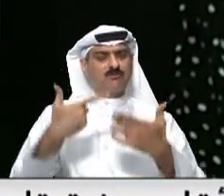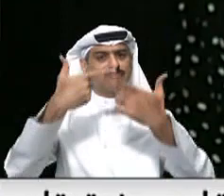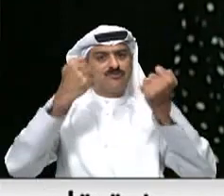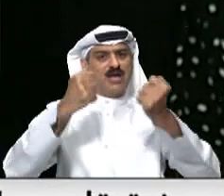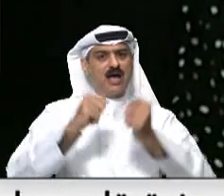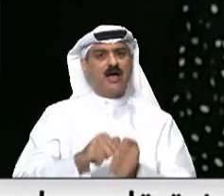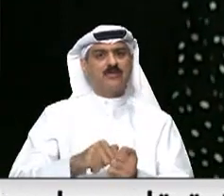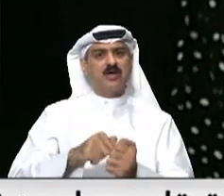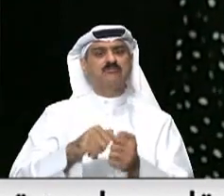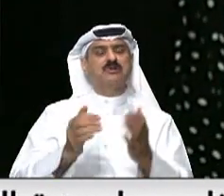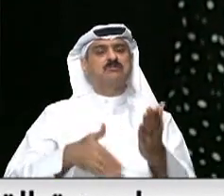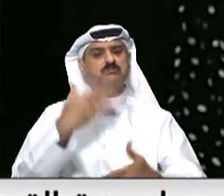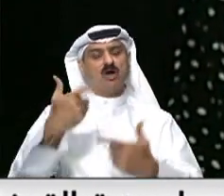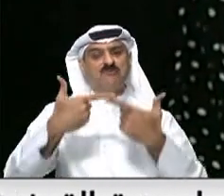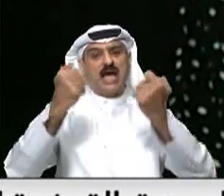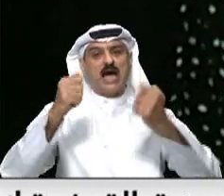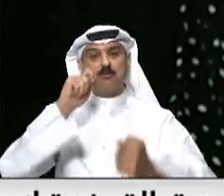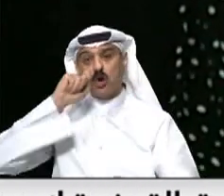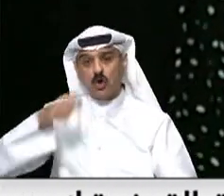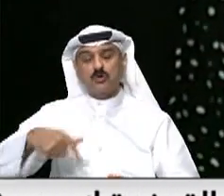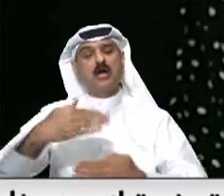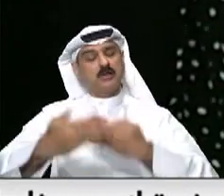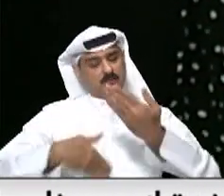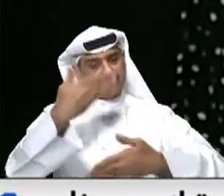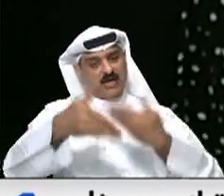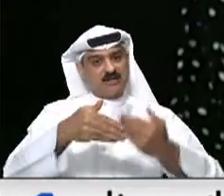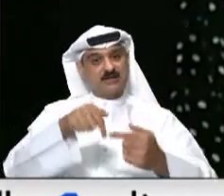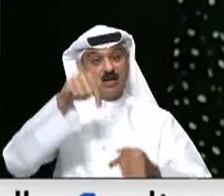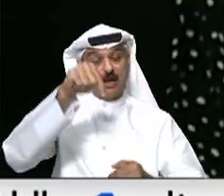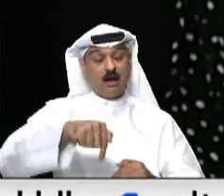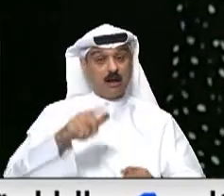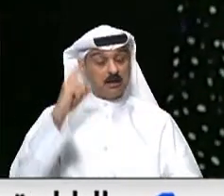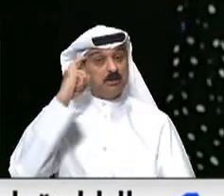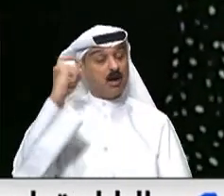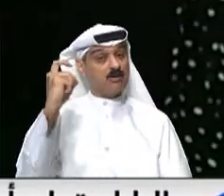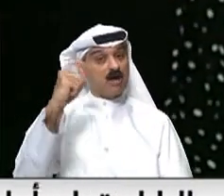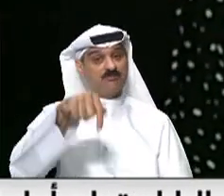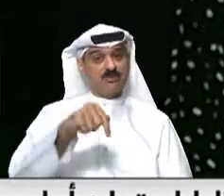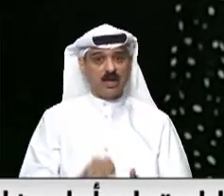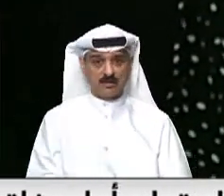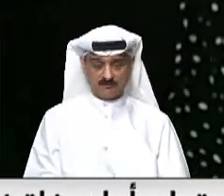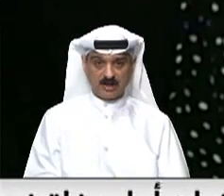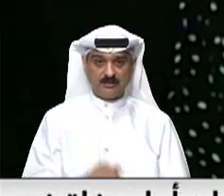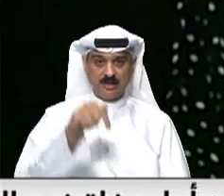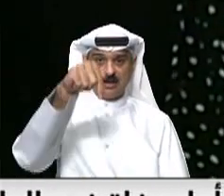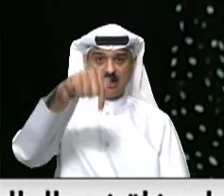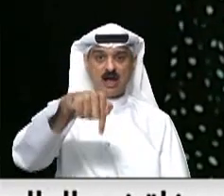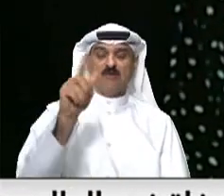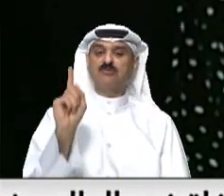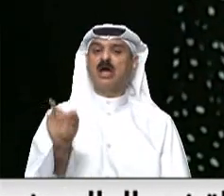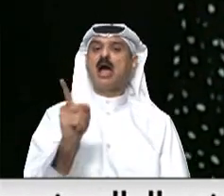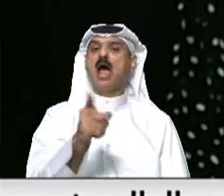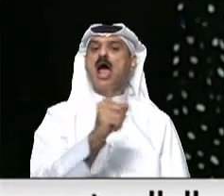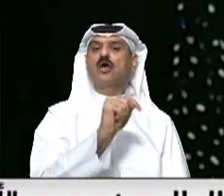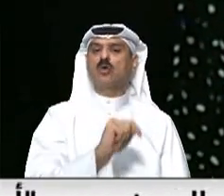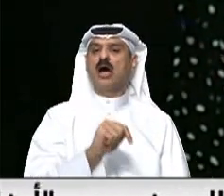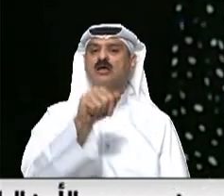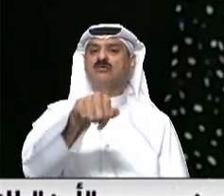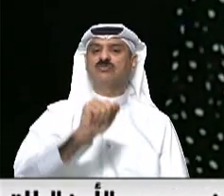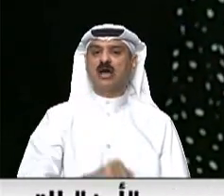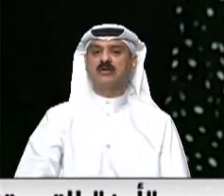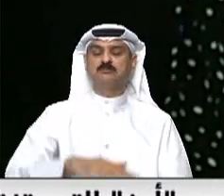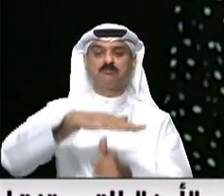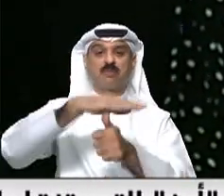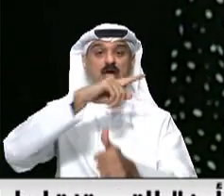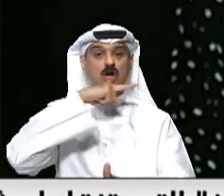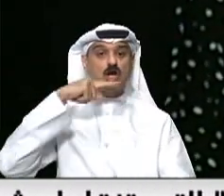وبالتالي هو لا يتحدث عن مجموعة كاملة بالنسبة إلى مجموعة فاغنر، هو يتحدث عن شخص يفغيني بريغوجين الذي